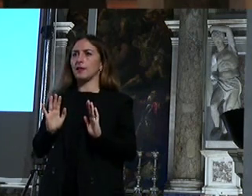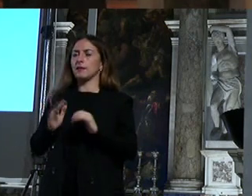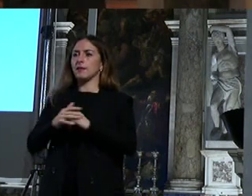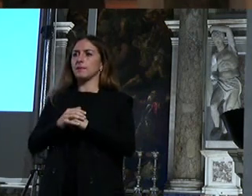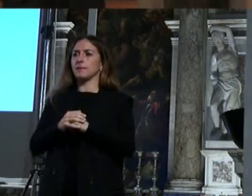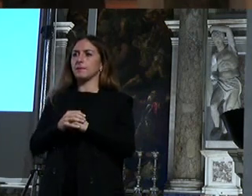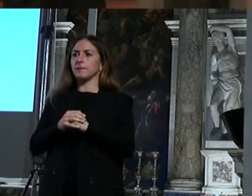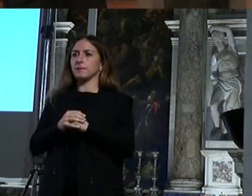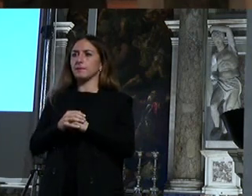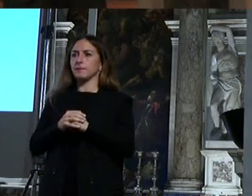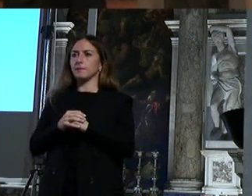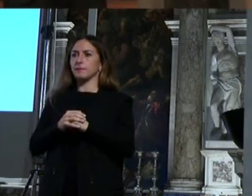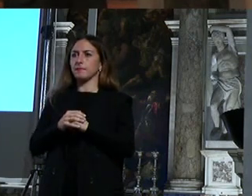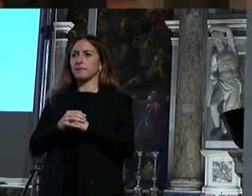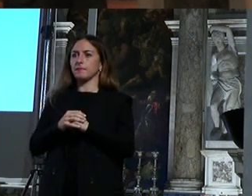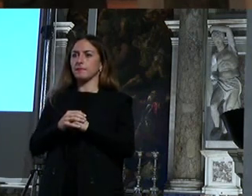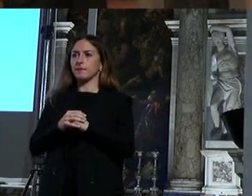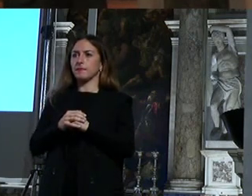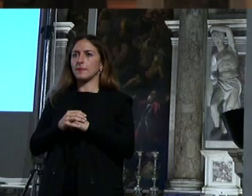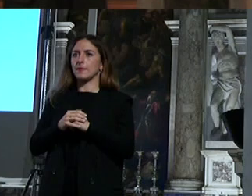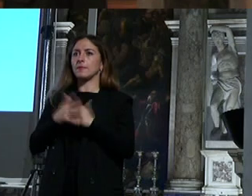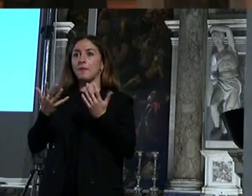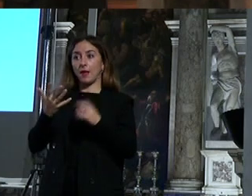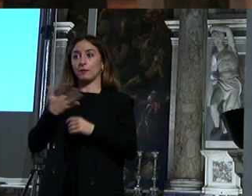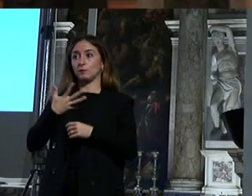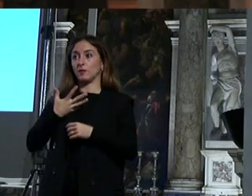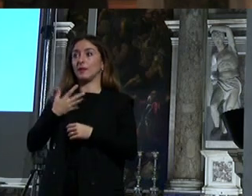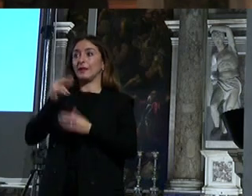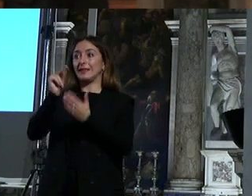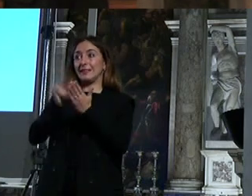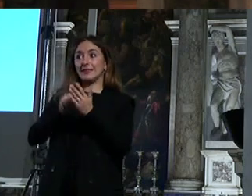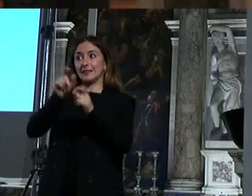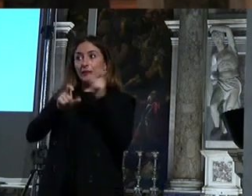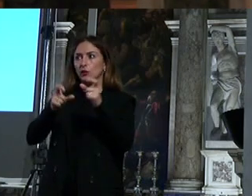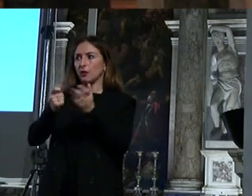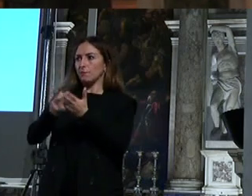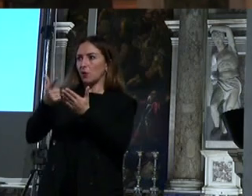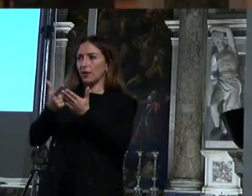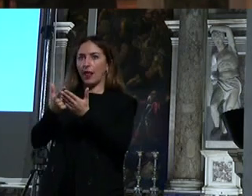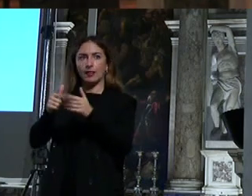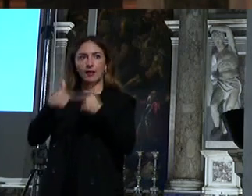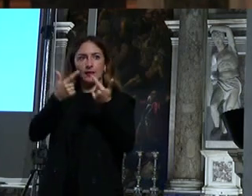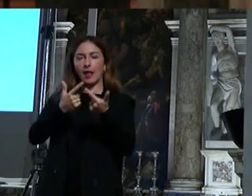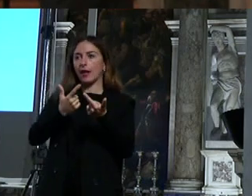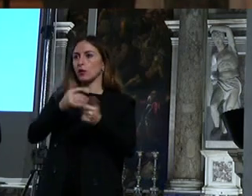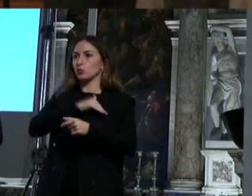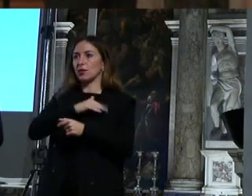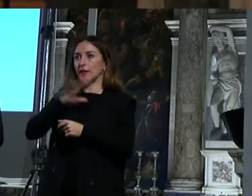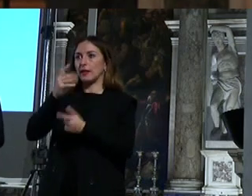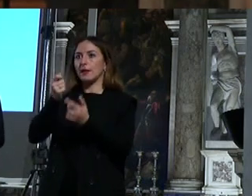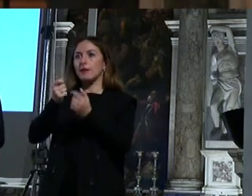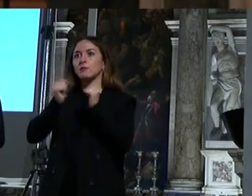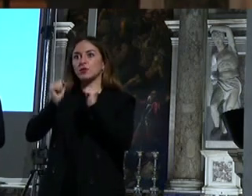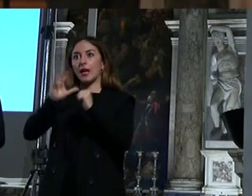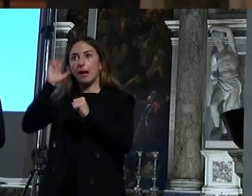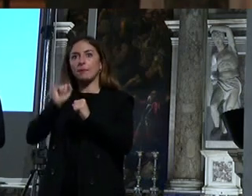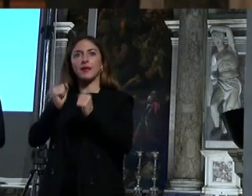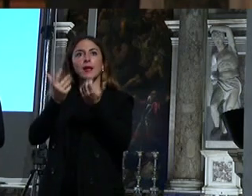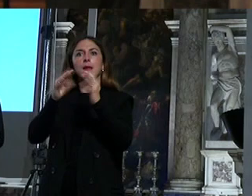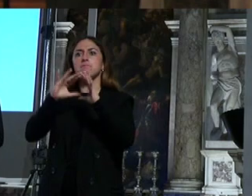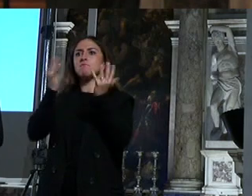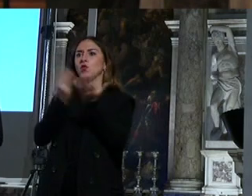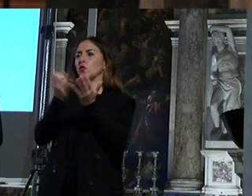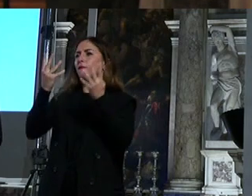anche solo da remoto degli scrittori così importanti per capire come gira il mondo, perché adesso non possiamo più